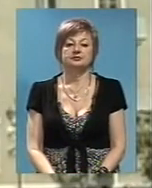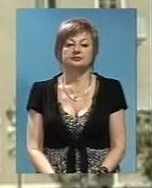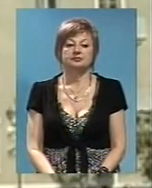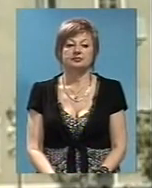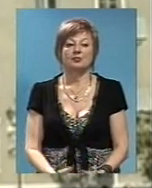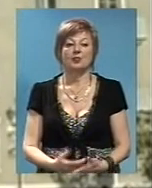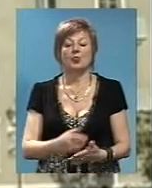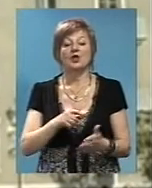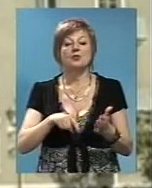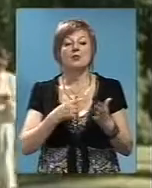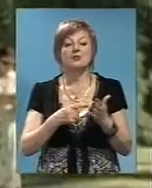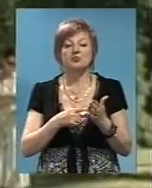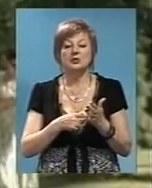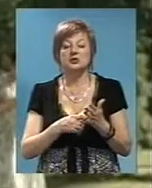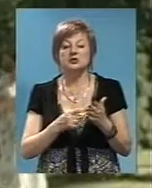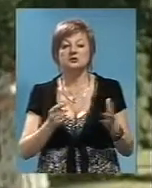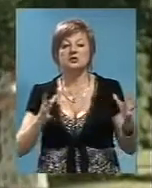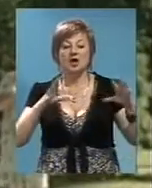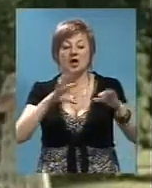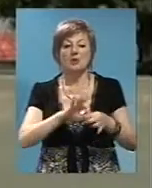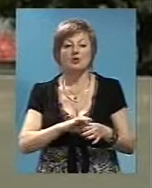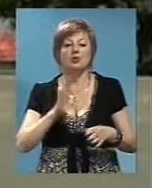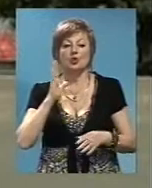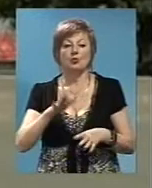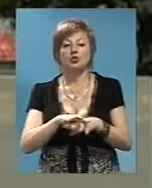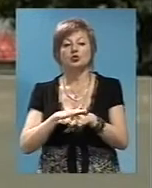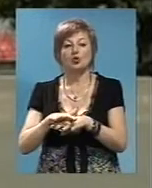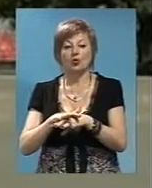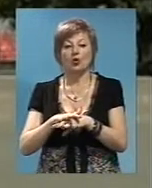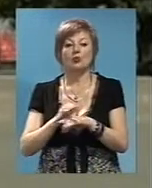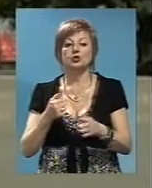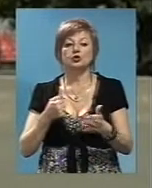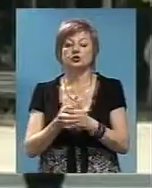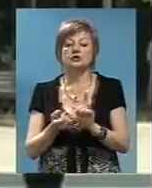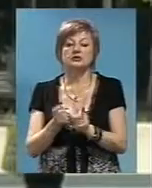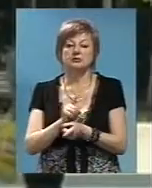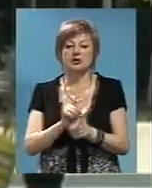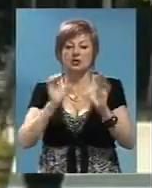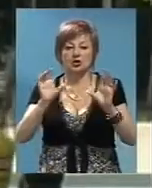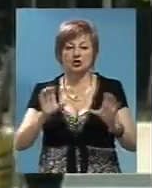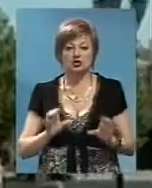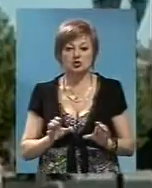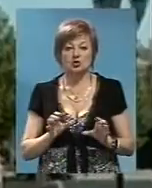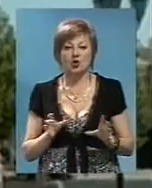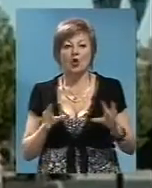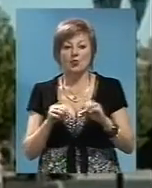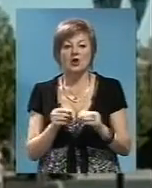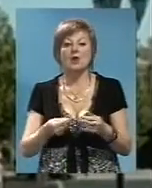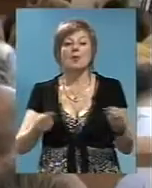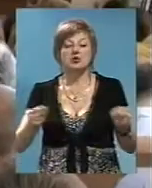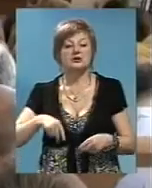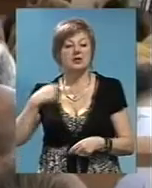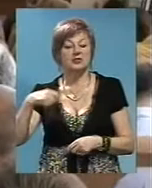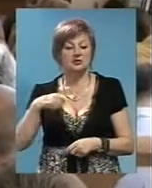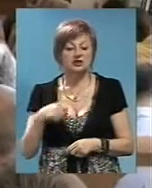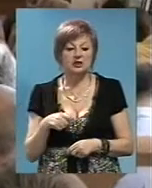До міст обласного значення приєднуватимуть громади. Відповідні зміни до закону про добровільне об'єднання підписав президент України